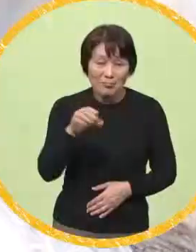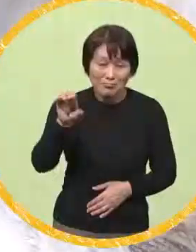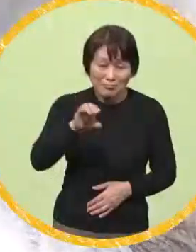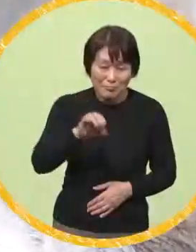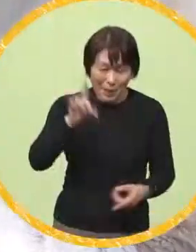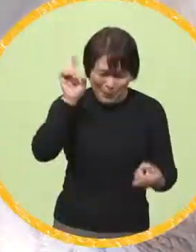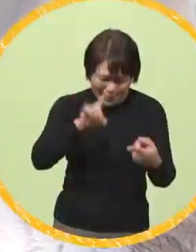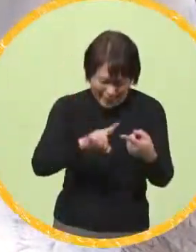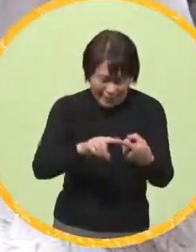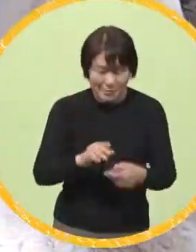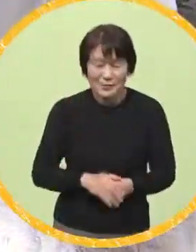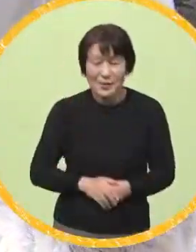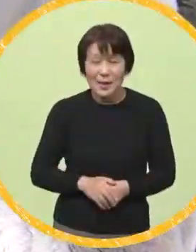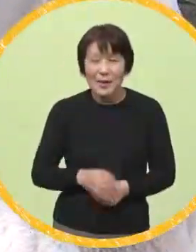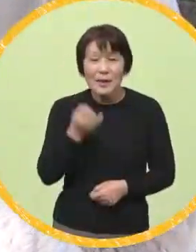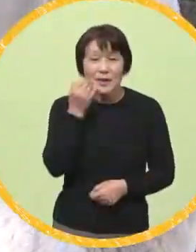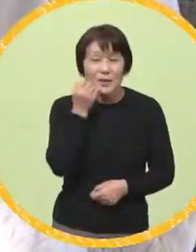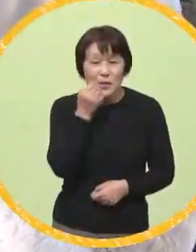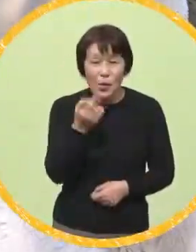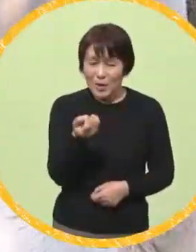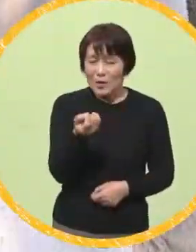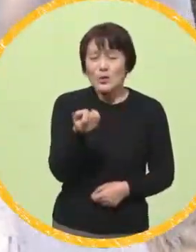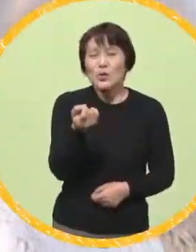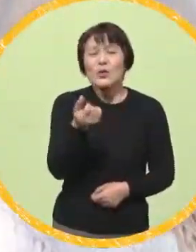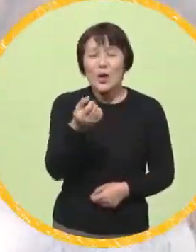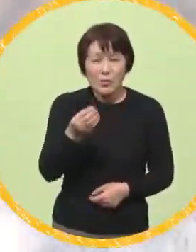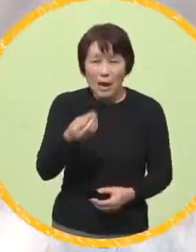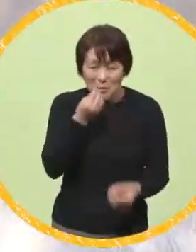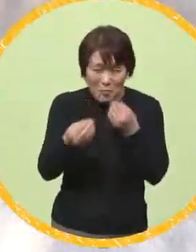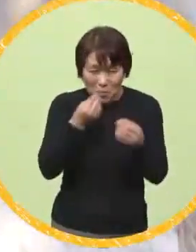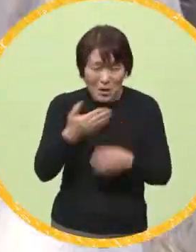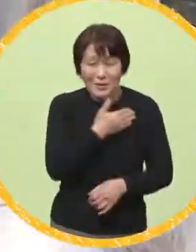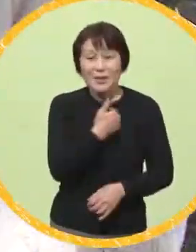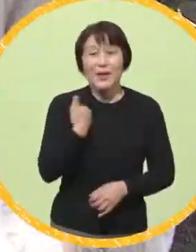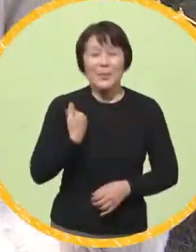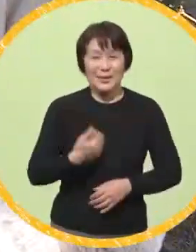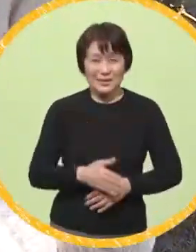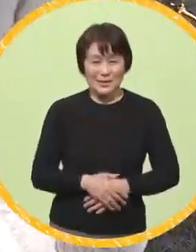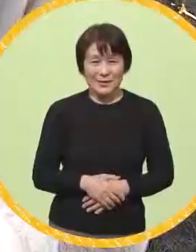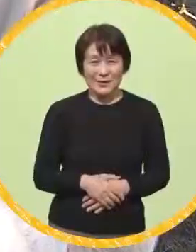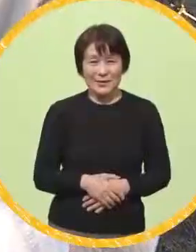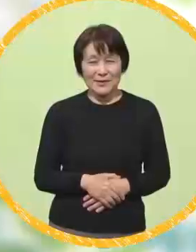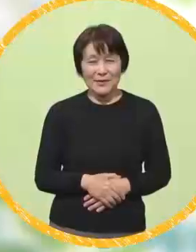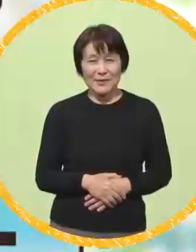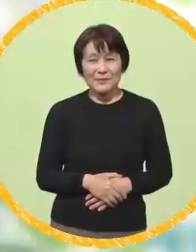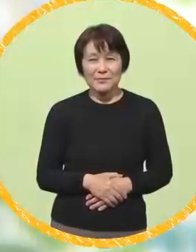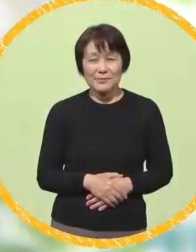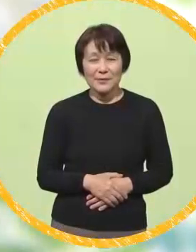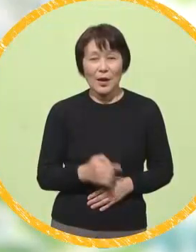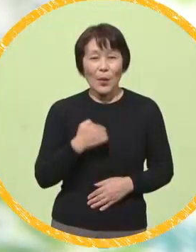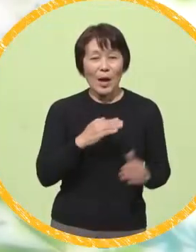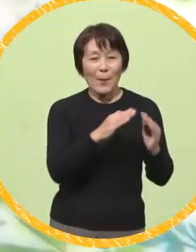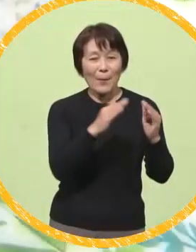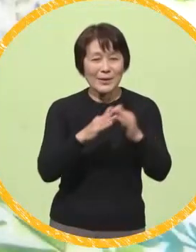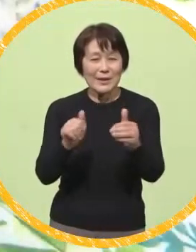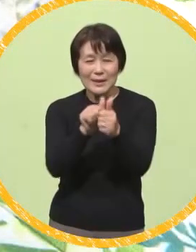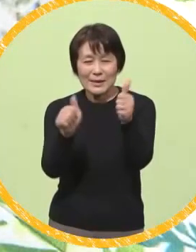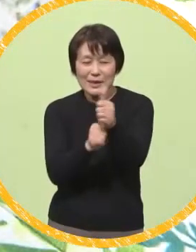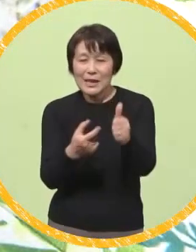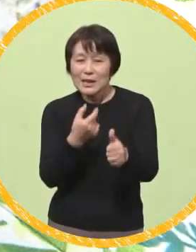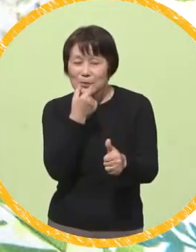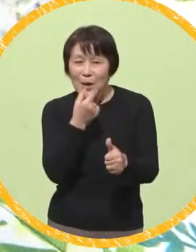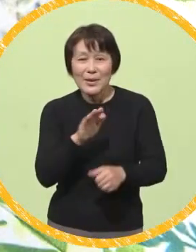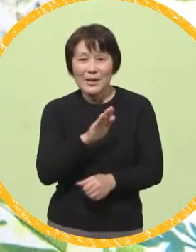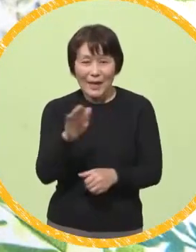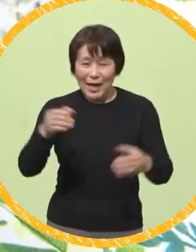ね、うんうんうん、あの薄味でもどんどん食べていただける、 う ん、 すごい食べちゃいそう、 はい、我が町つまみで乾杯宣言